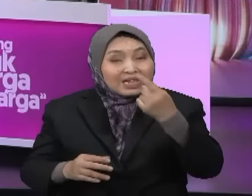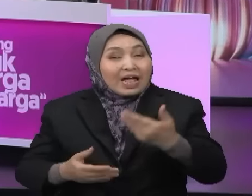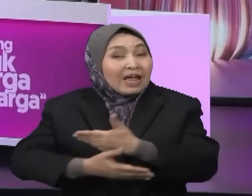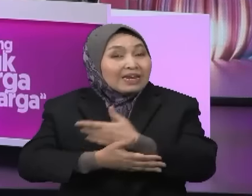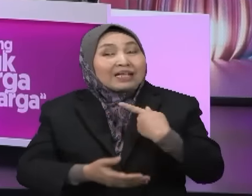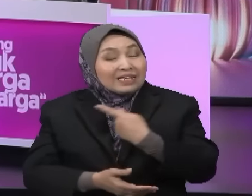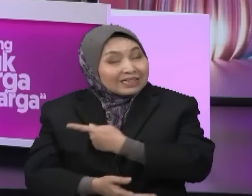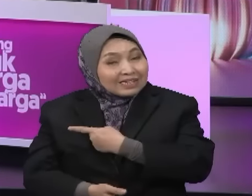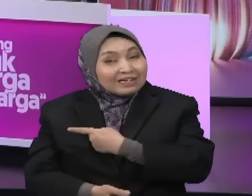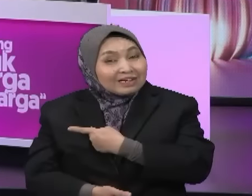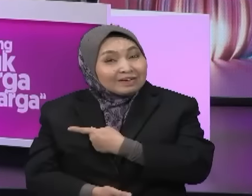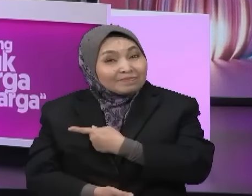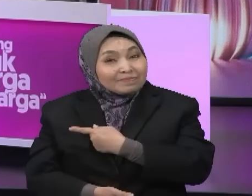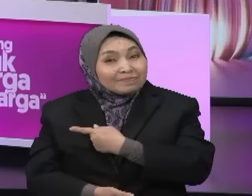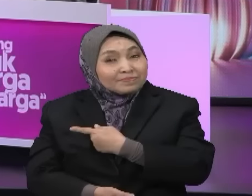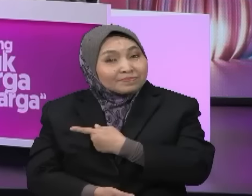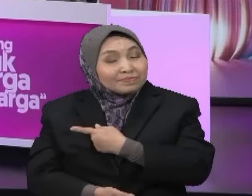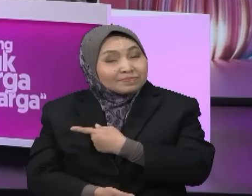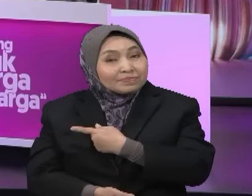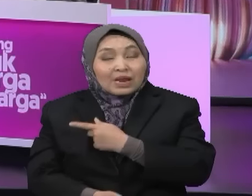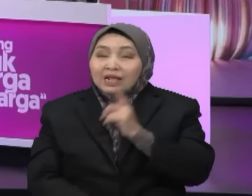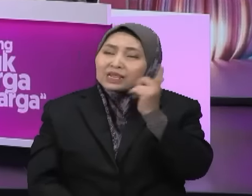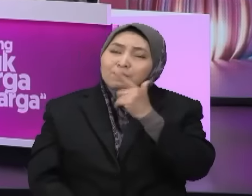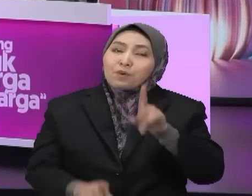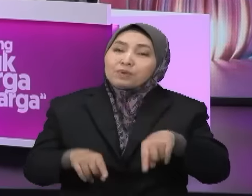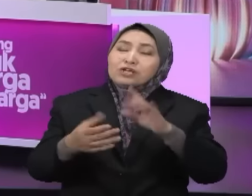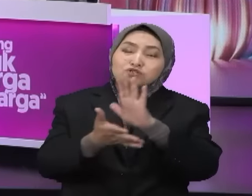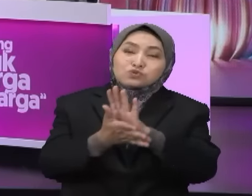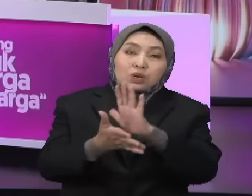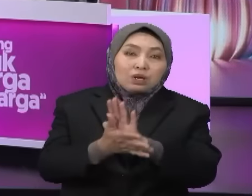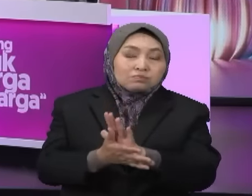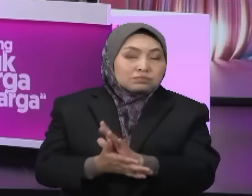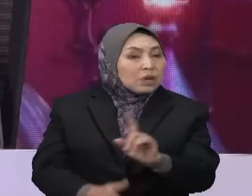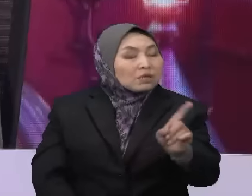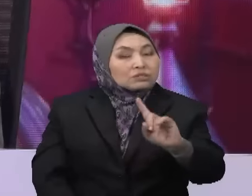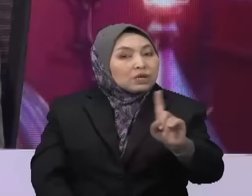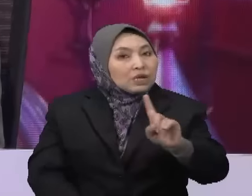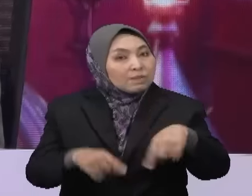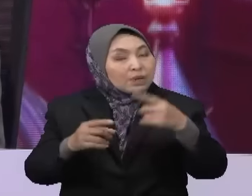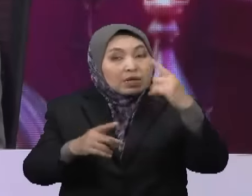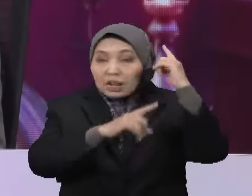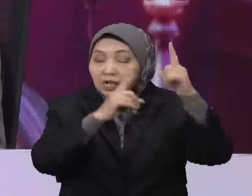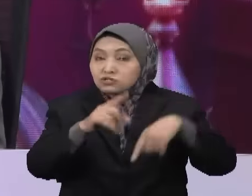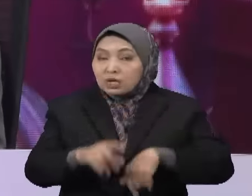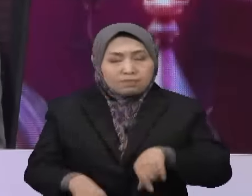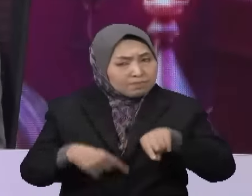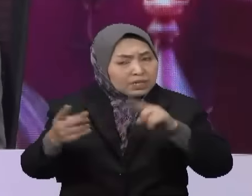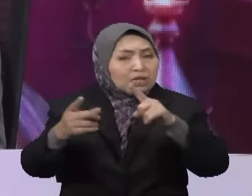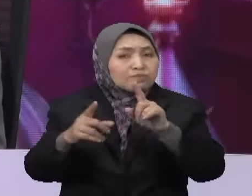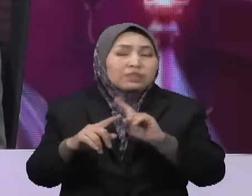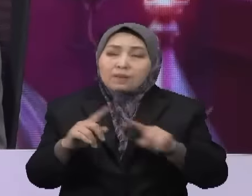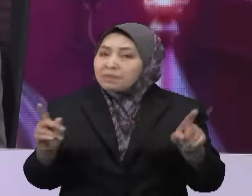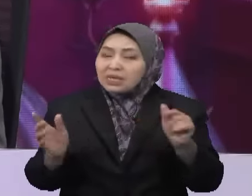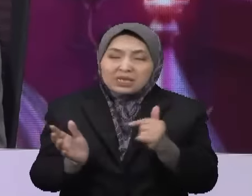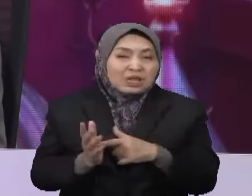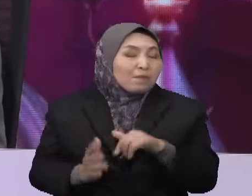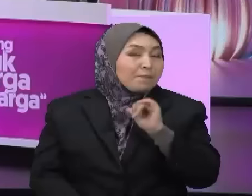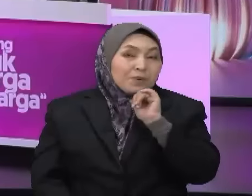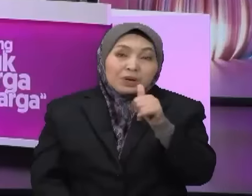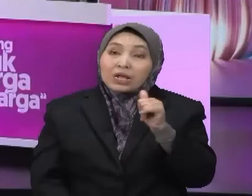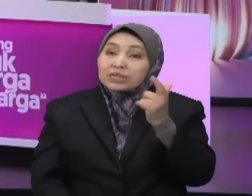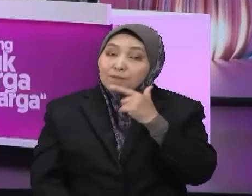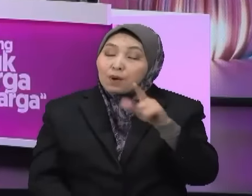kalau dia tak nak pergi sekolah, kan, dah jangan beri alasan, pergi. Macam gitu, kan. Tapi ini bukannya tak